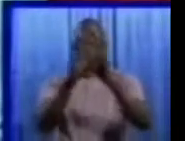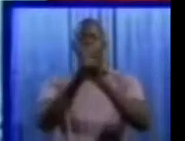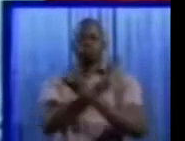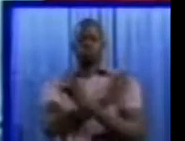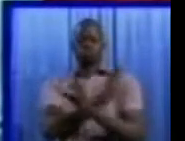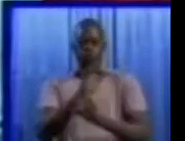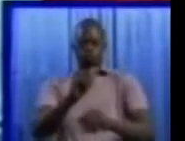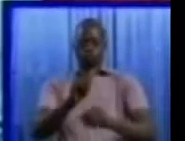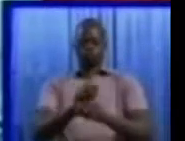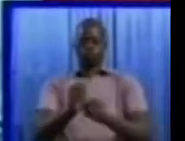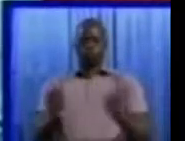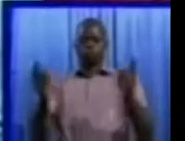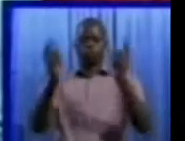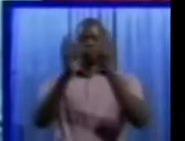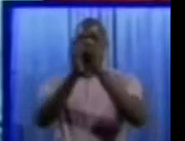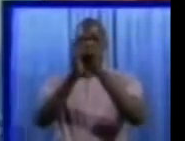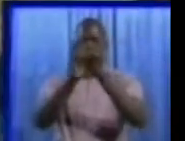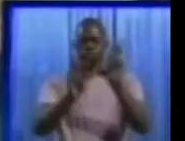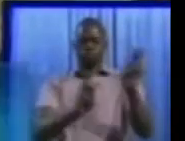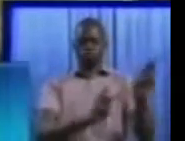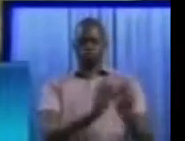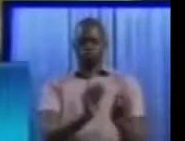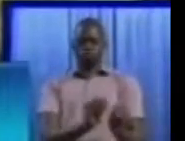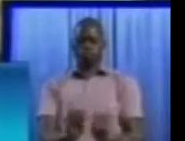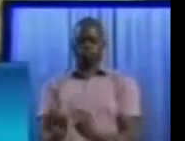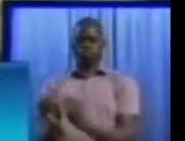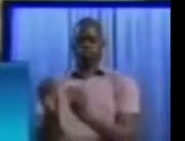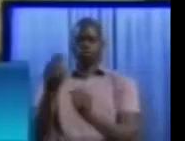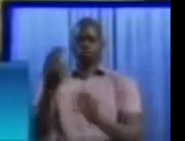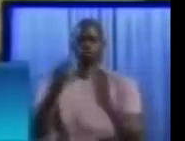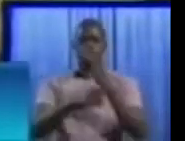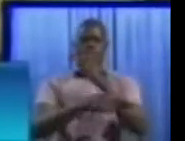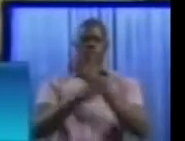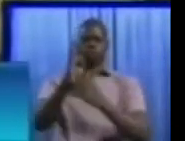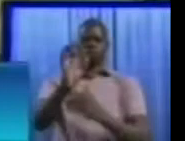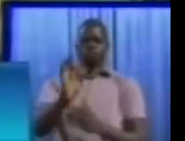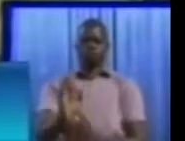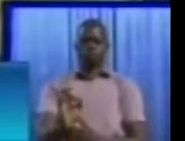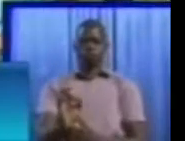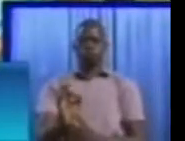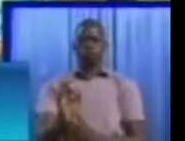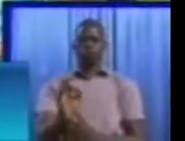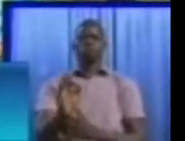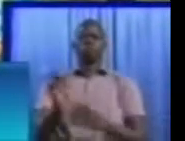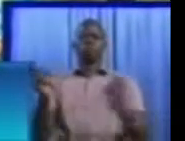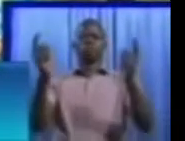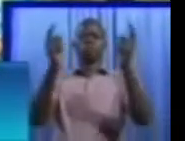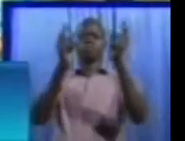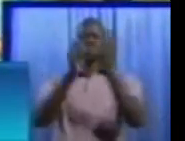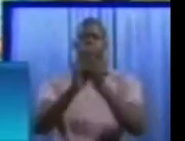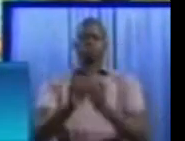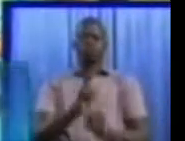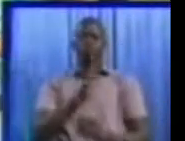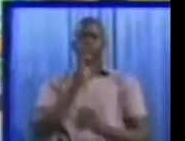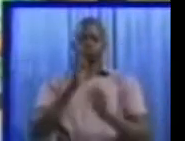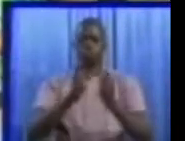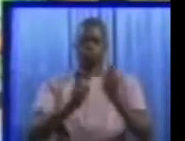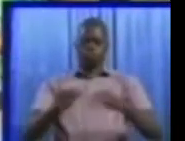les acteurs du monde de l'informel est organisée dans les 13 régions du Burkina Faso. Une rencontre qui sera suivie de